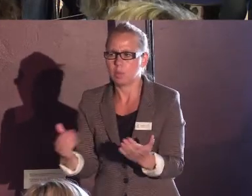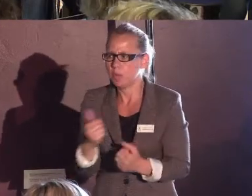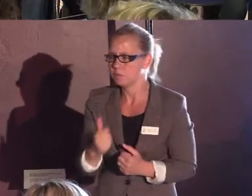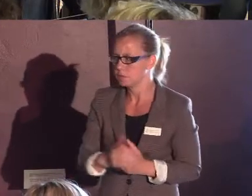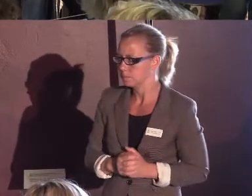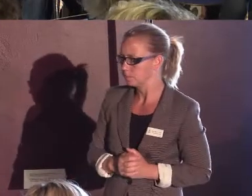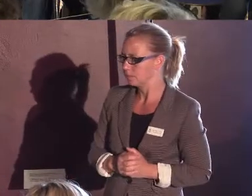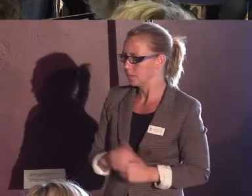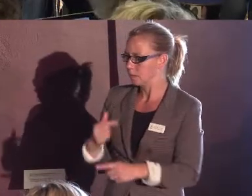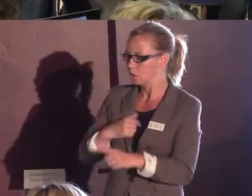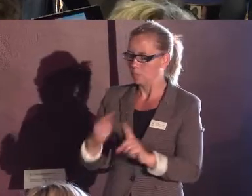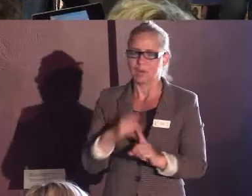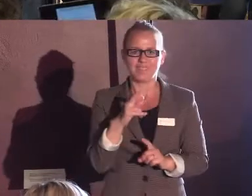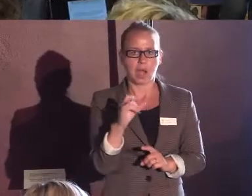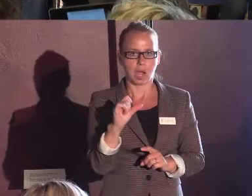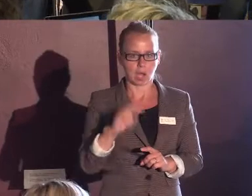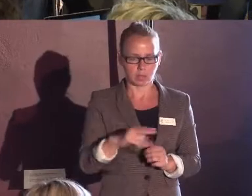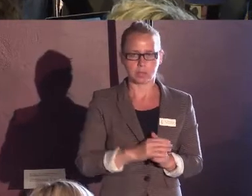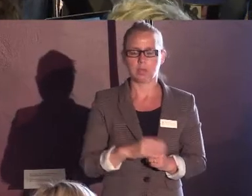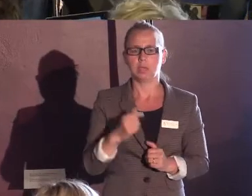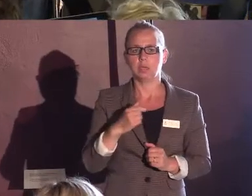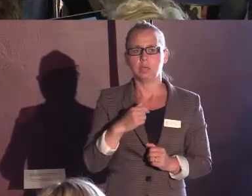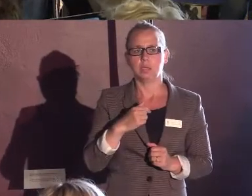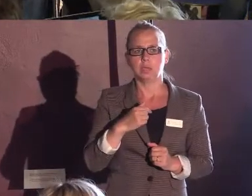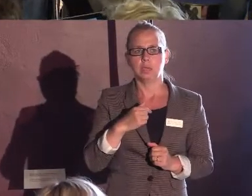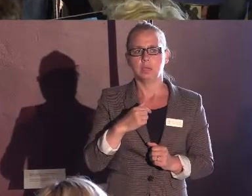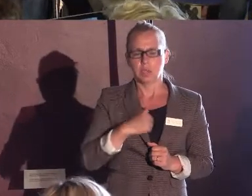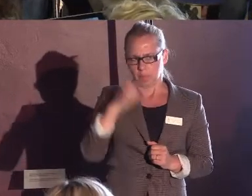Vem vill börja? Ska jag börja? Jag tror att